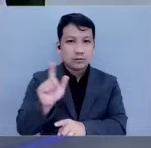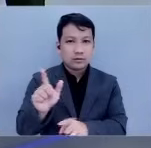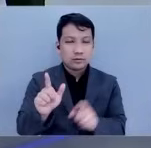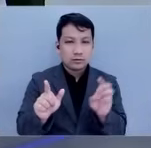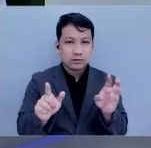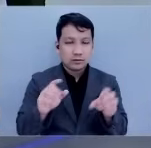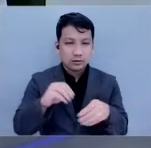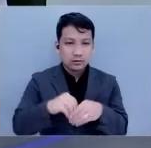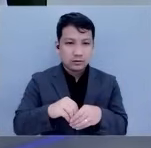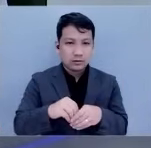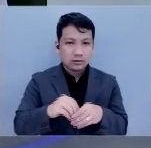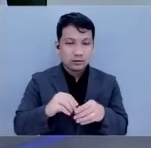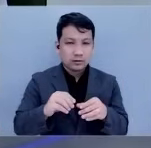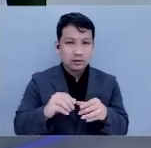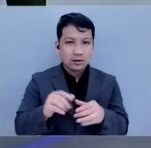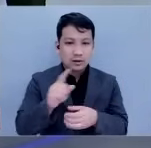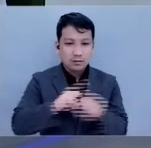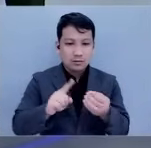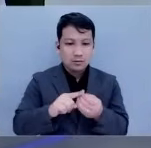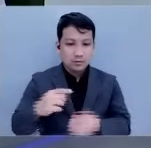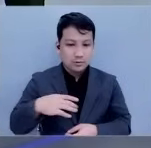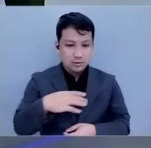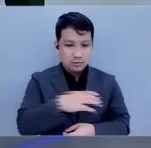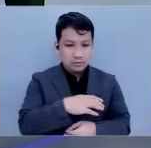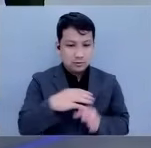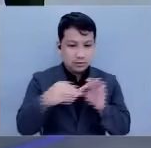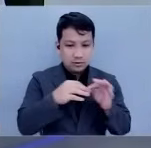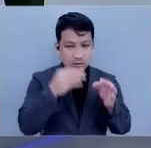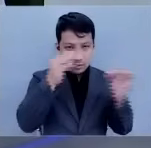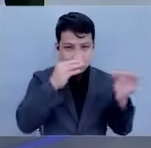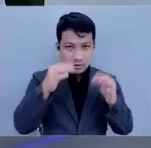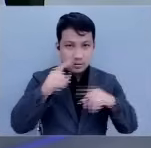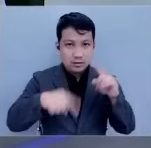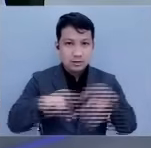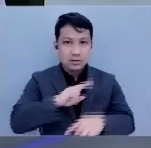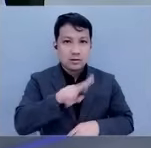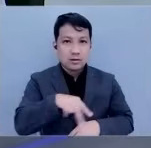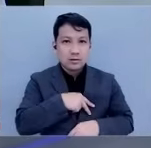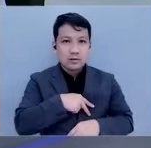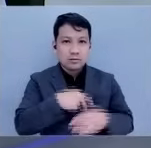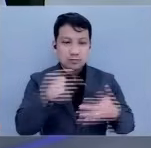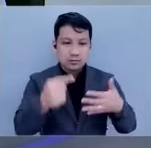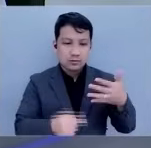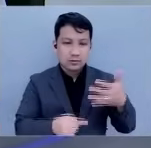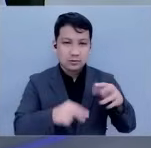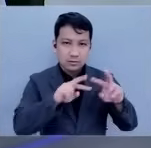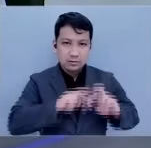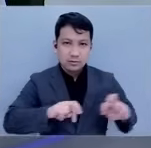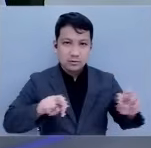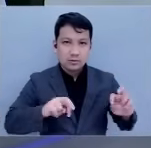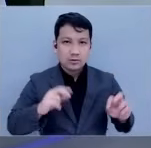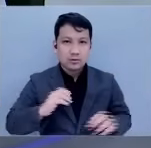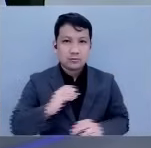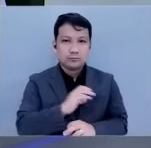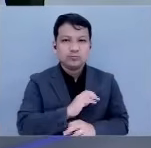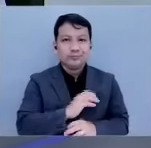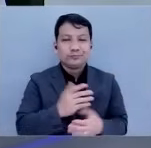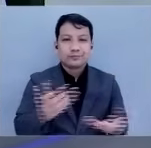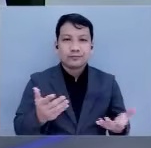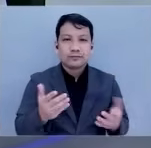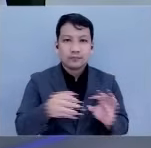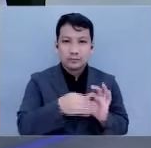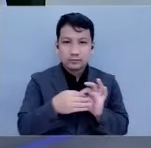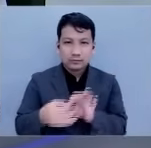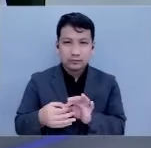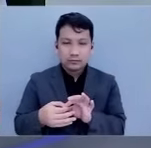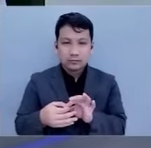Kamara na tungkol dapat sa droga, kung ano-anong personal na detalye ang inungkat mga congressman na wala naman palang kinalaman sa Bilibid